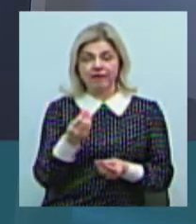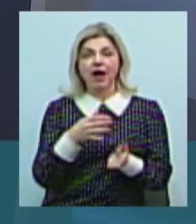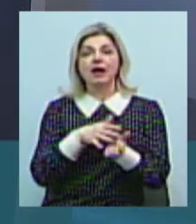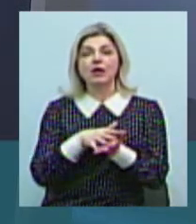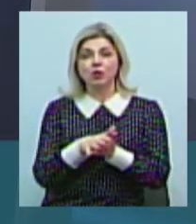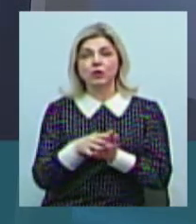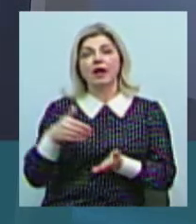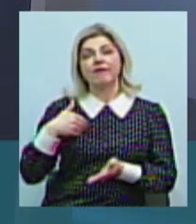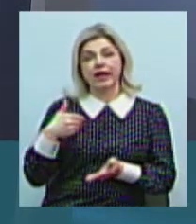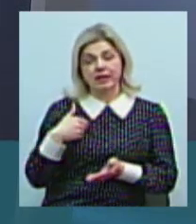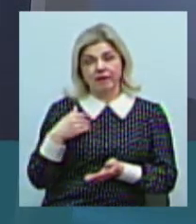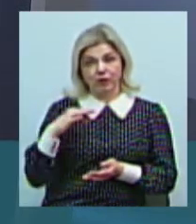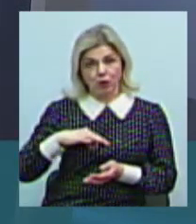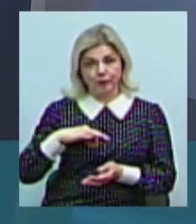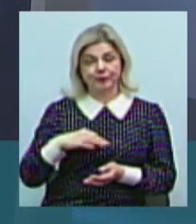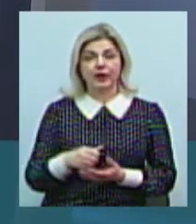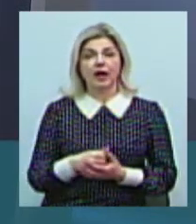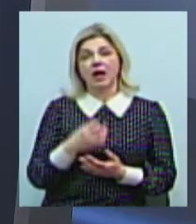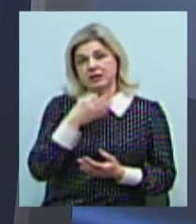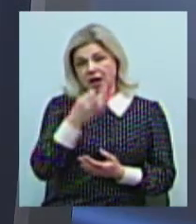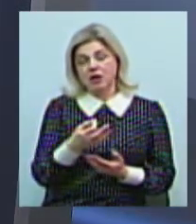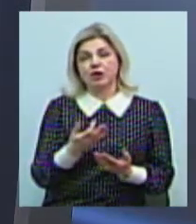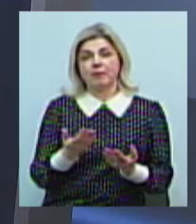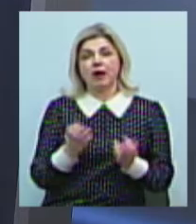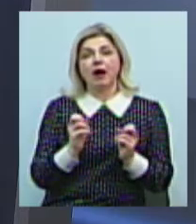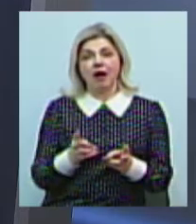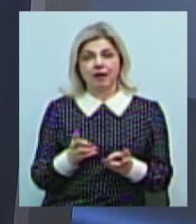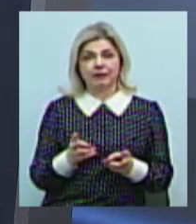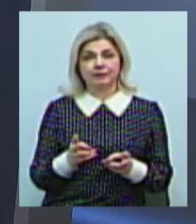расходуются эффективно, но в плане, ну, скажите, как